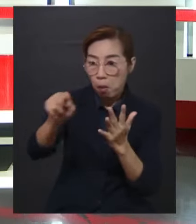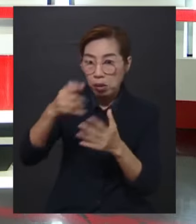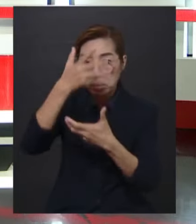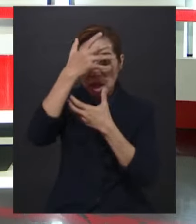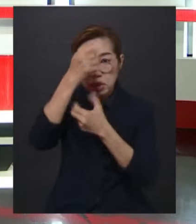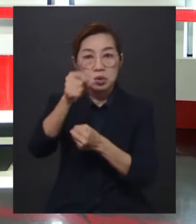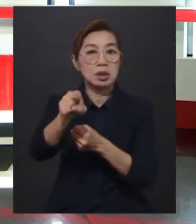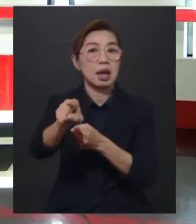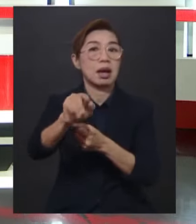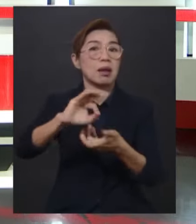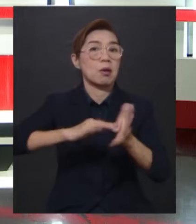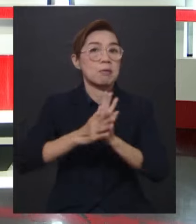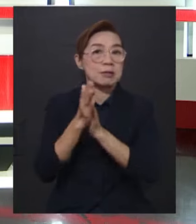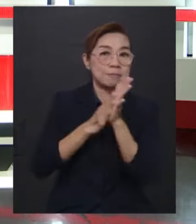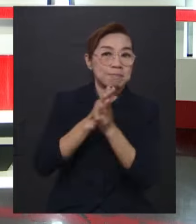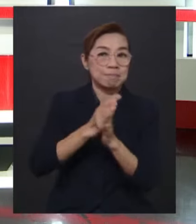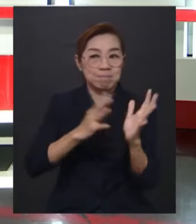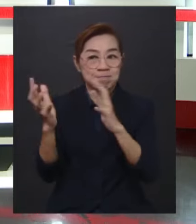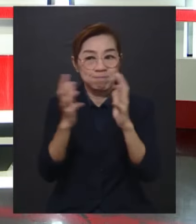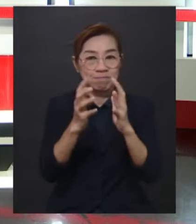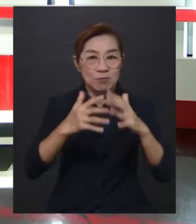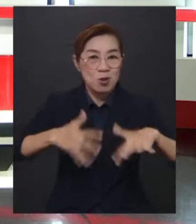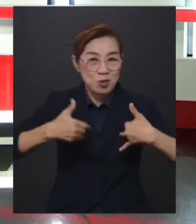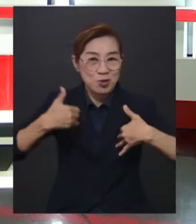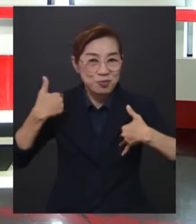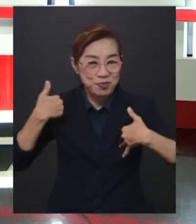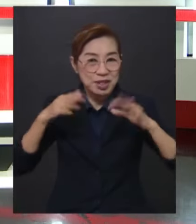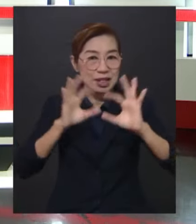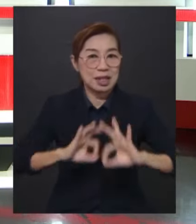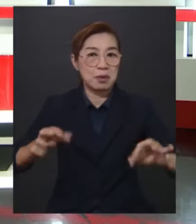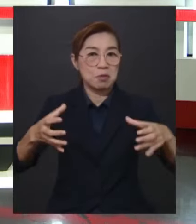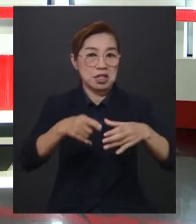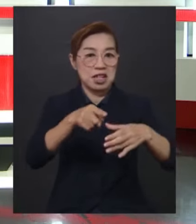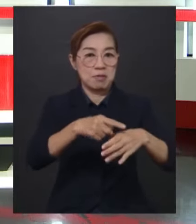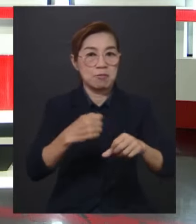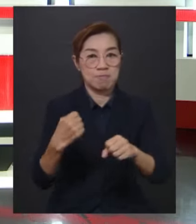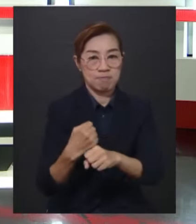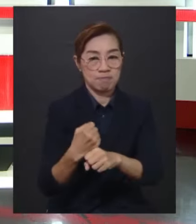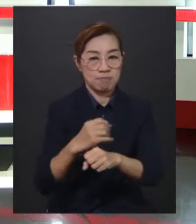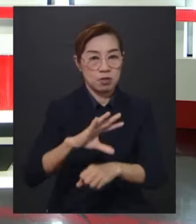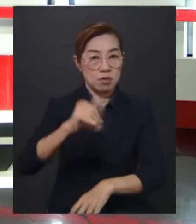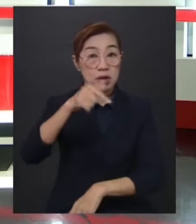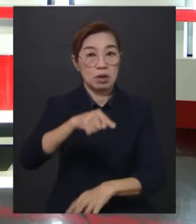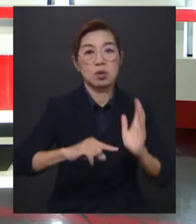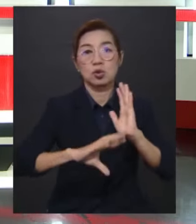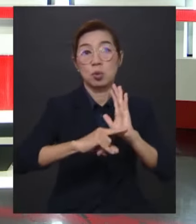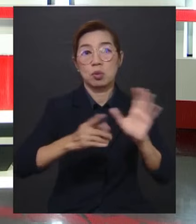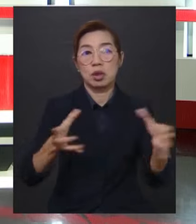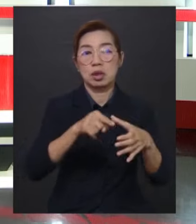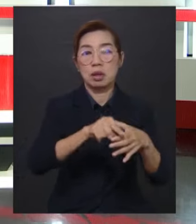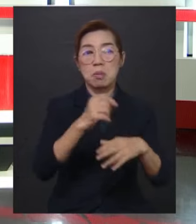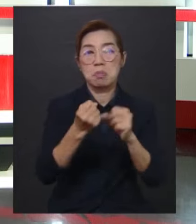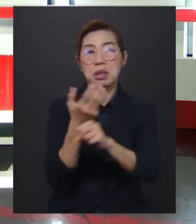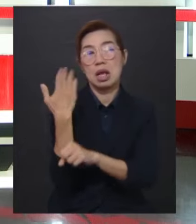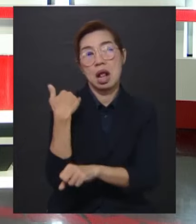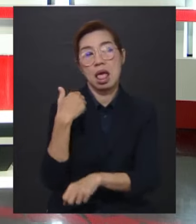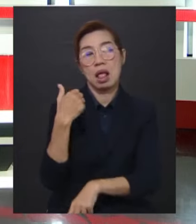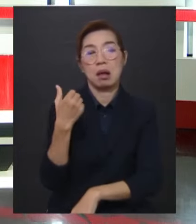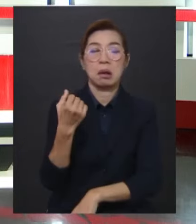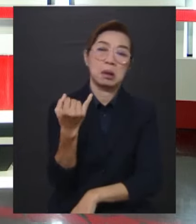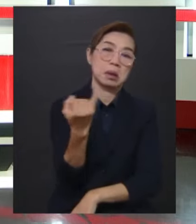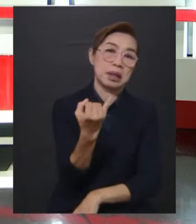ให้การลุ้นแชมป์เนี่ยสนุกแน่นอนอยู่ที่การยกระดับทีมแล้วนะครับบ ู เวฟเพราะว่าปีที่แล้วต้องยอมรับว่าผลงานไม่ดีนะ ค